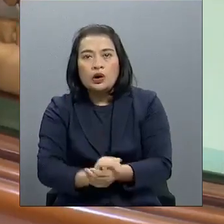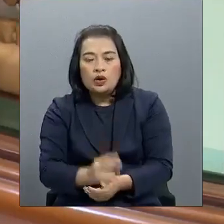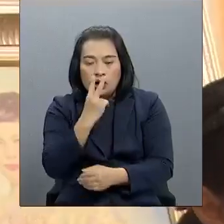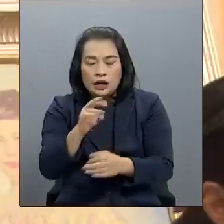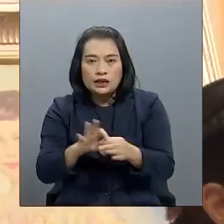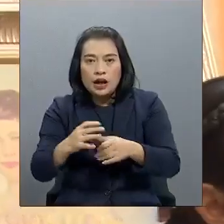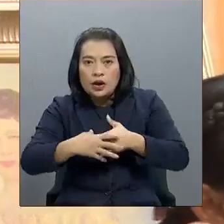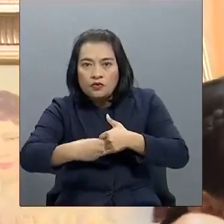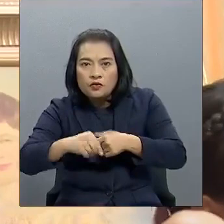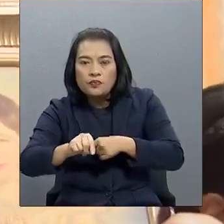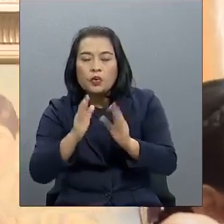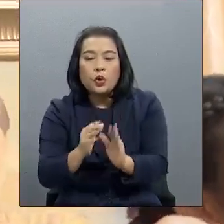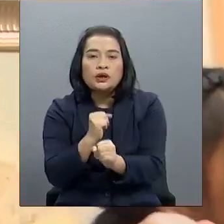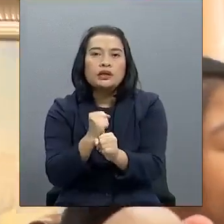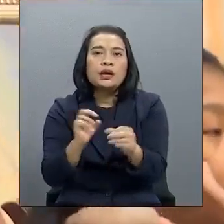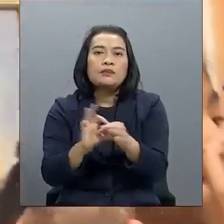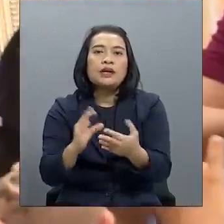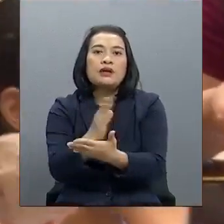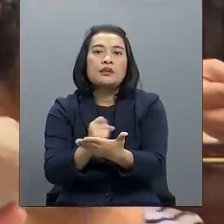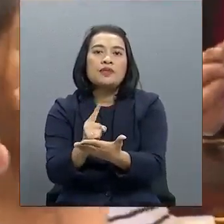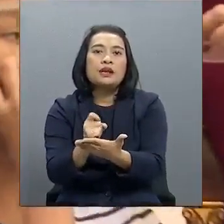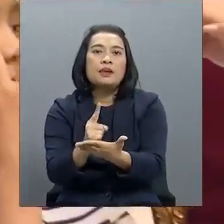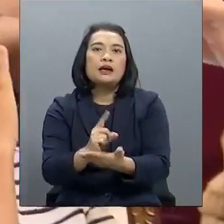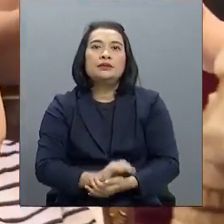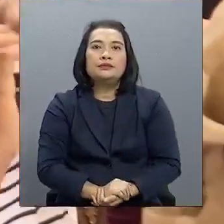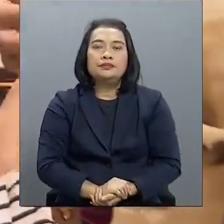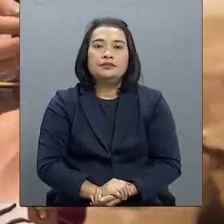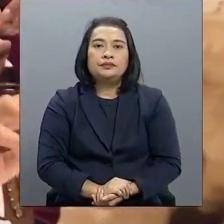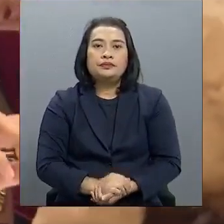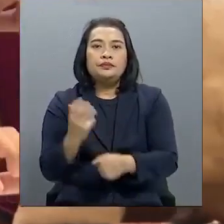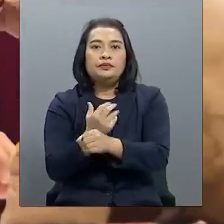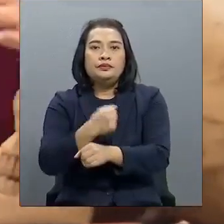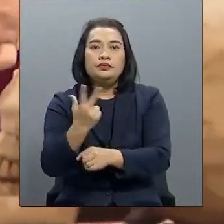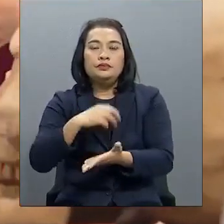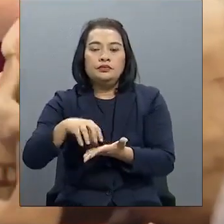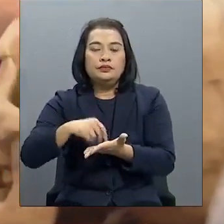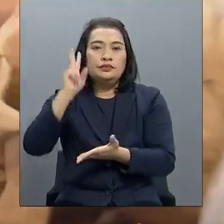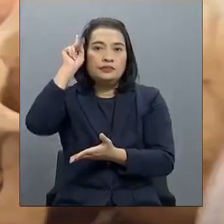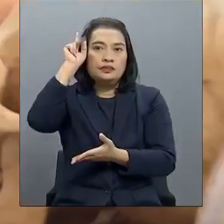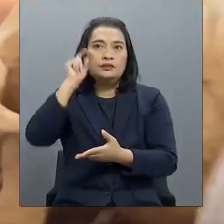ศิลปินกฤทธาดีมีไทย PBS รายงาน